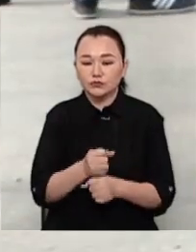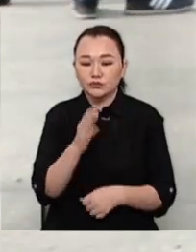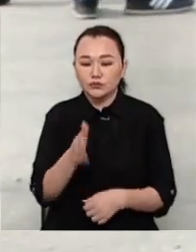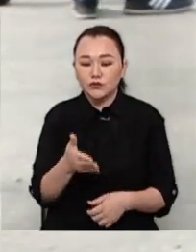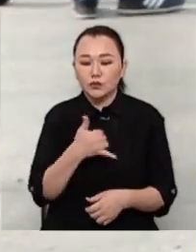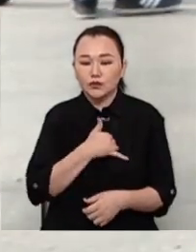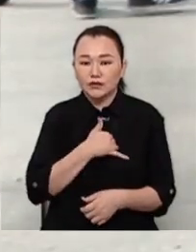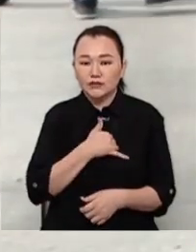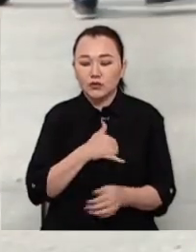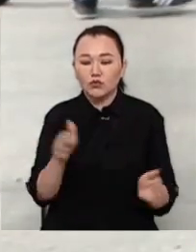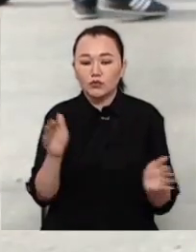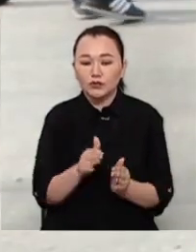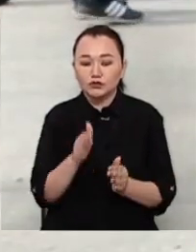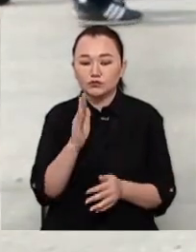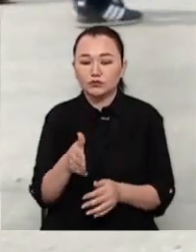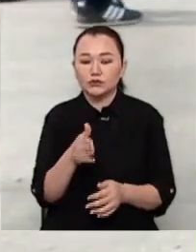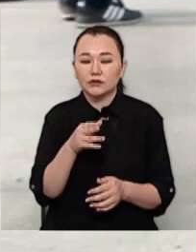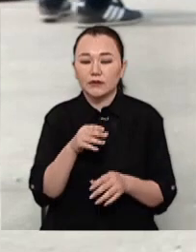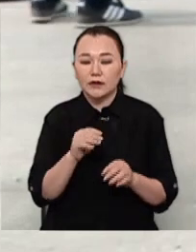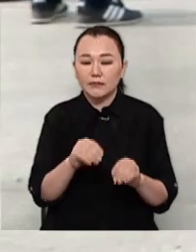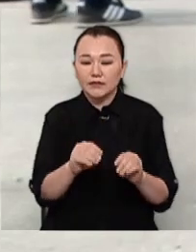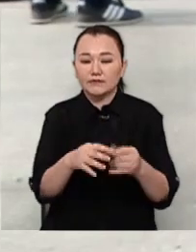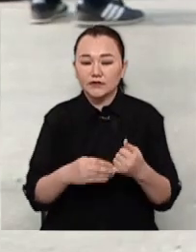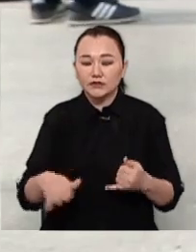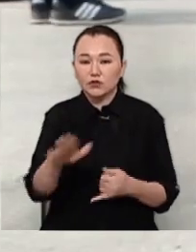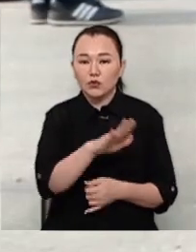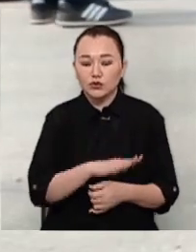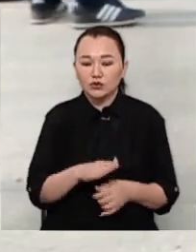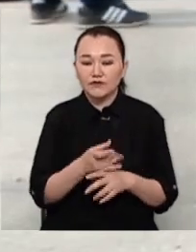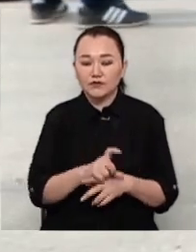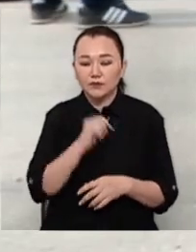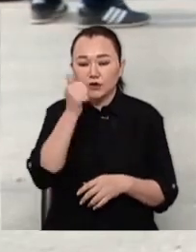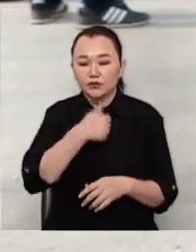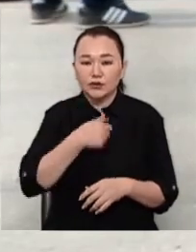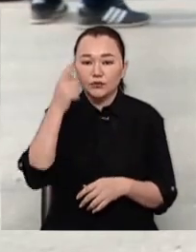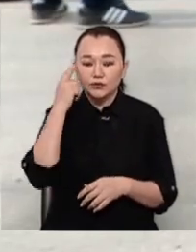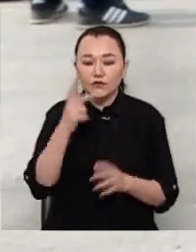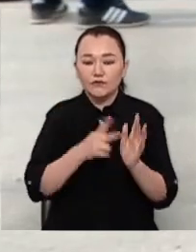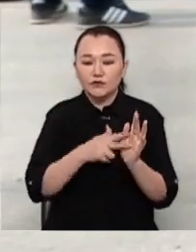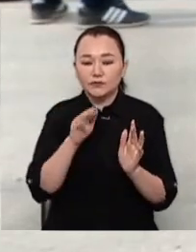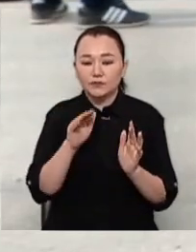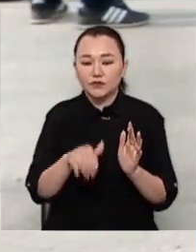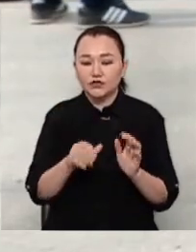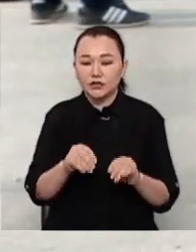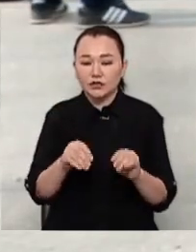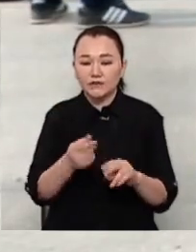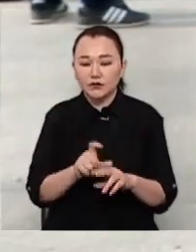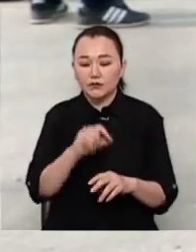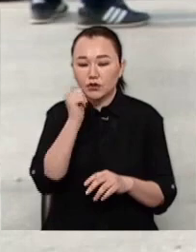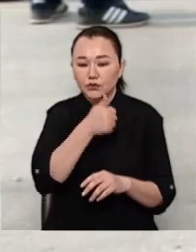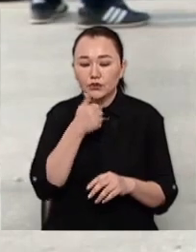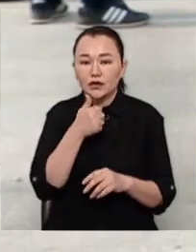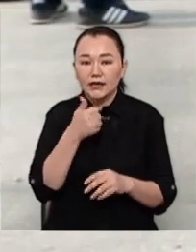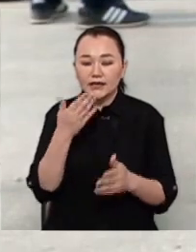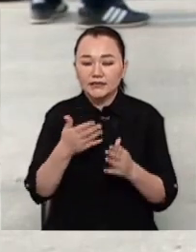делать? У нас уменьшение пойдет посевной площади. Но в этом году, я думаю, я 8 тысяч сею, я в этом году, я думаю,